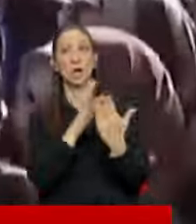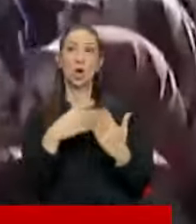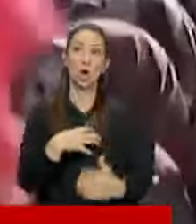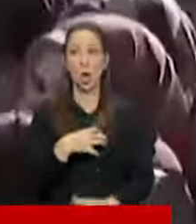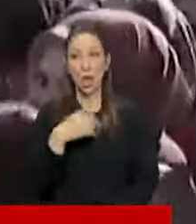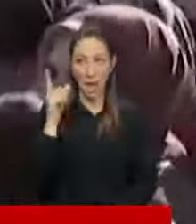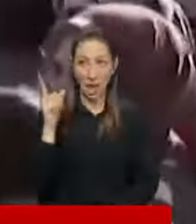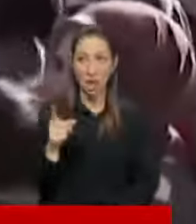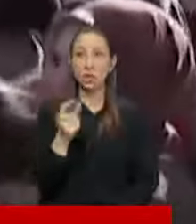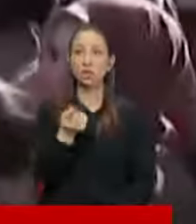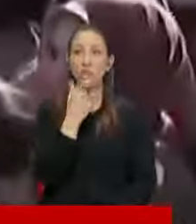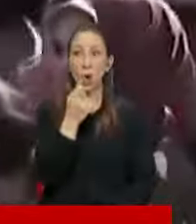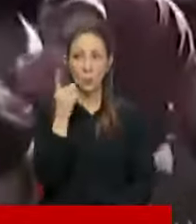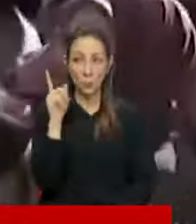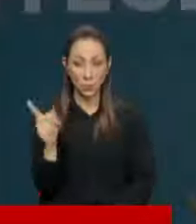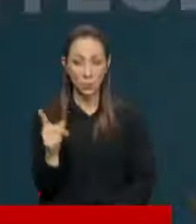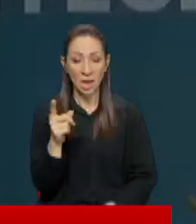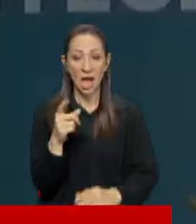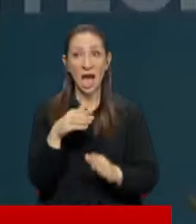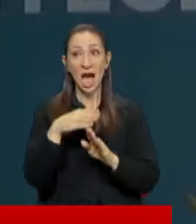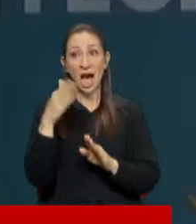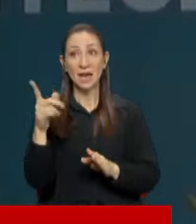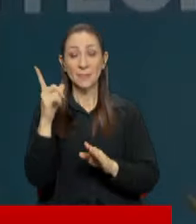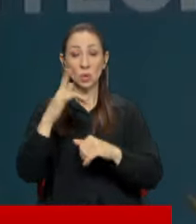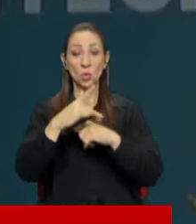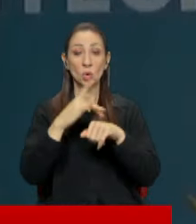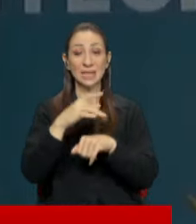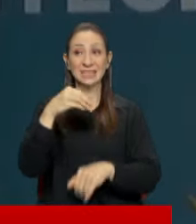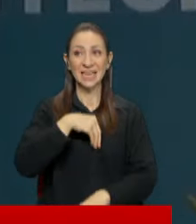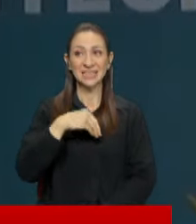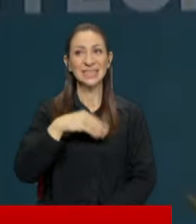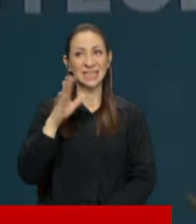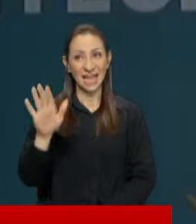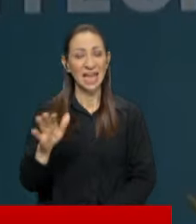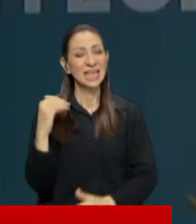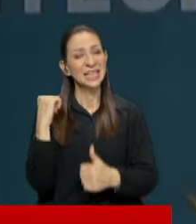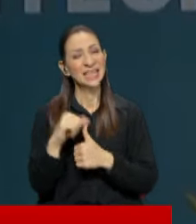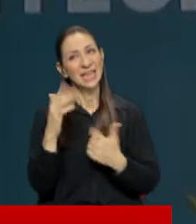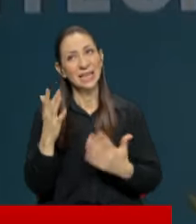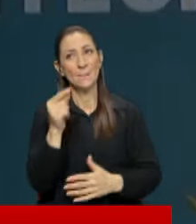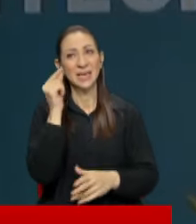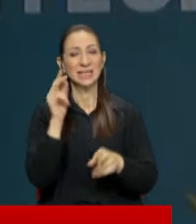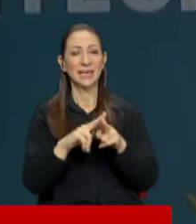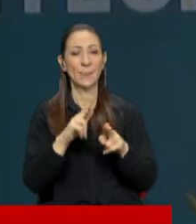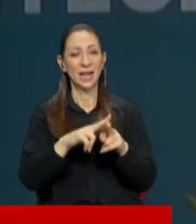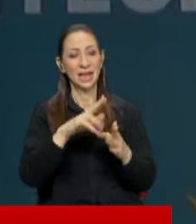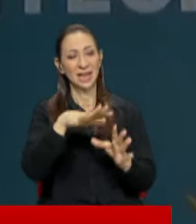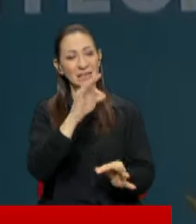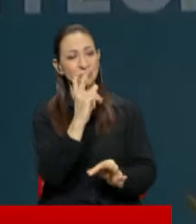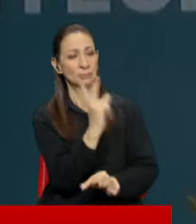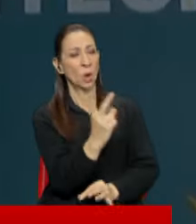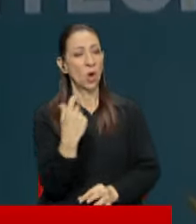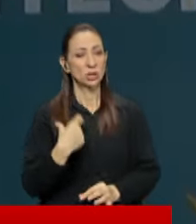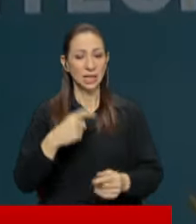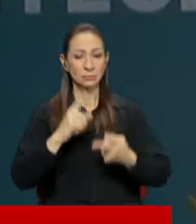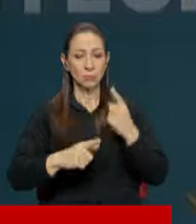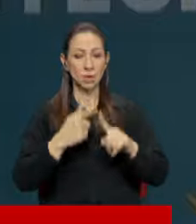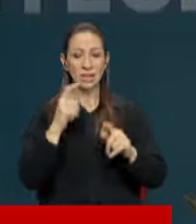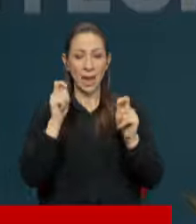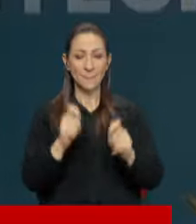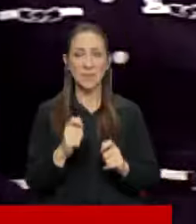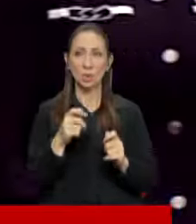Konya'yı, Çorum'u ayrı birer ülke zannetse de yine de Bay Kemal'in kendine has siyaset